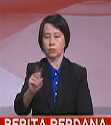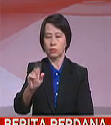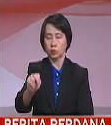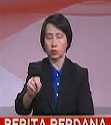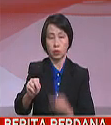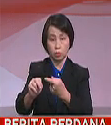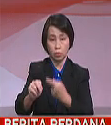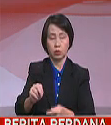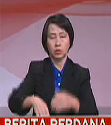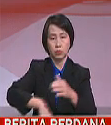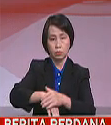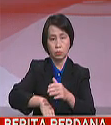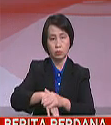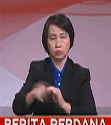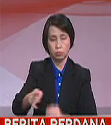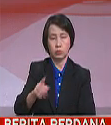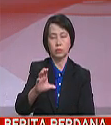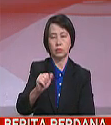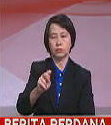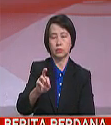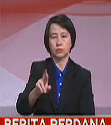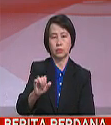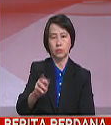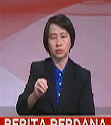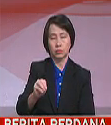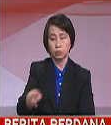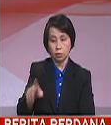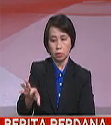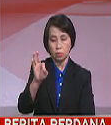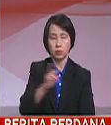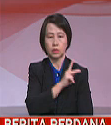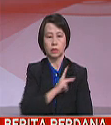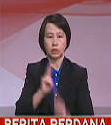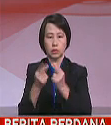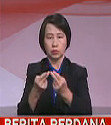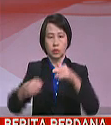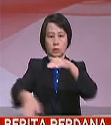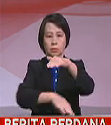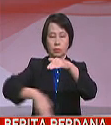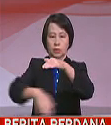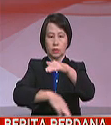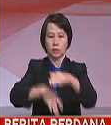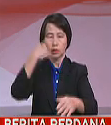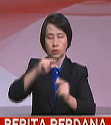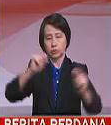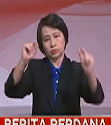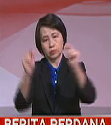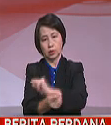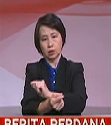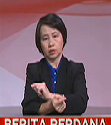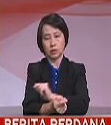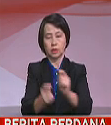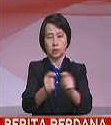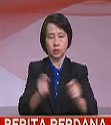City Football Academy Cameron dilantik sebagai ketua unit akar umbi bagi menggantikan